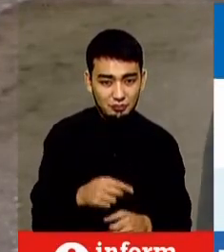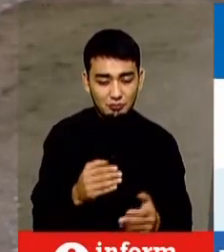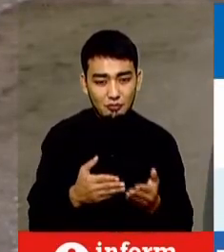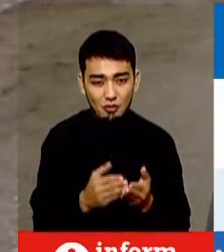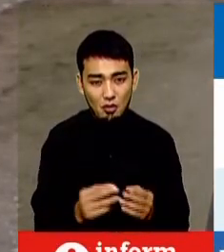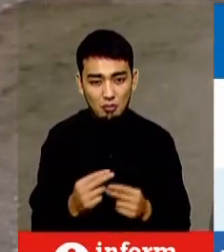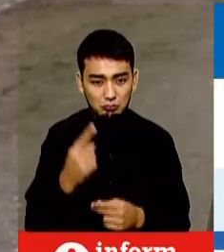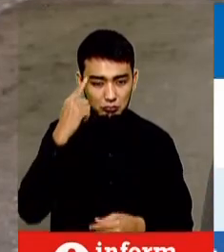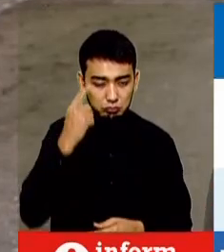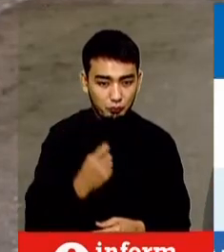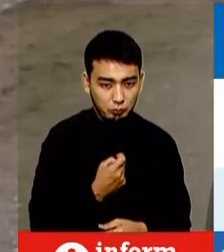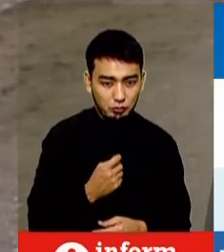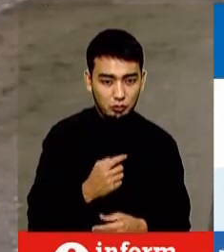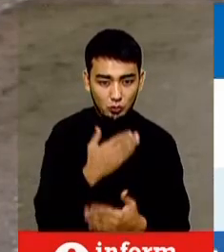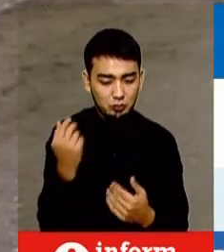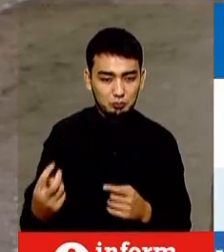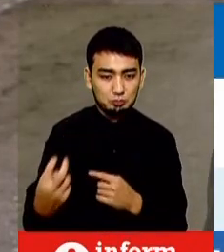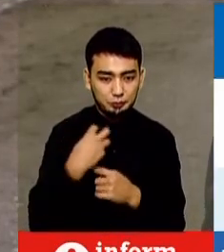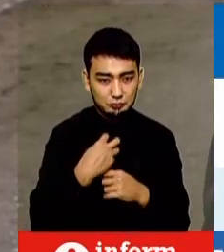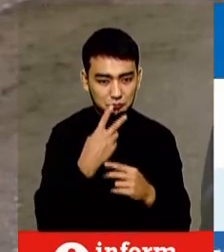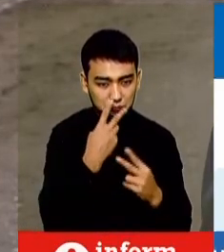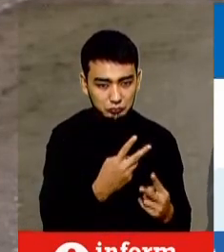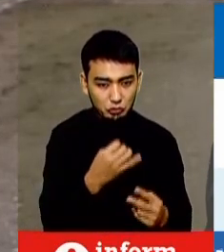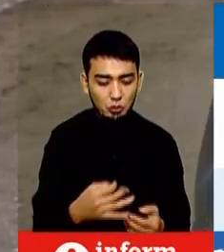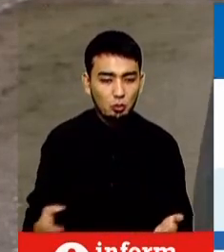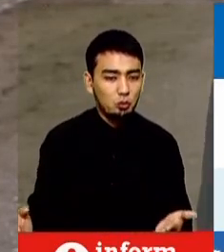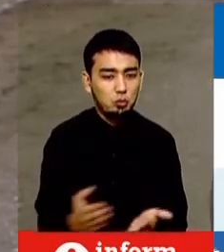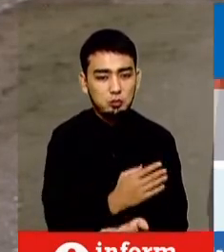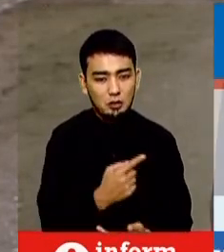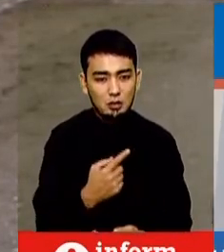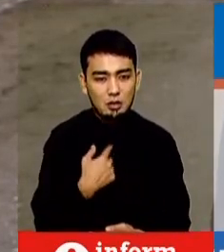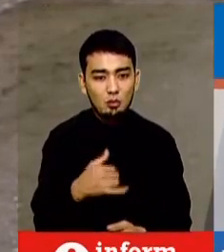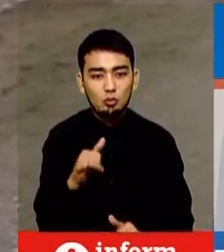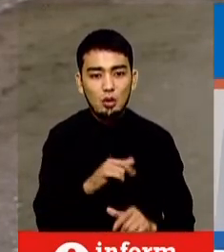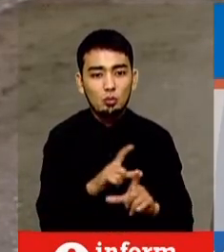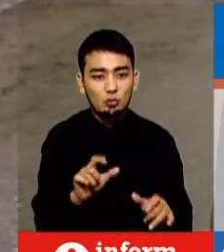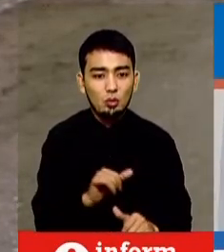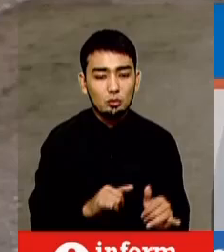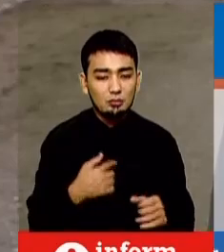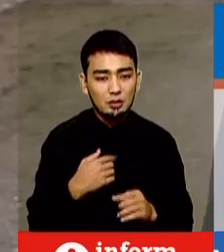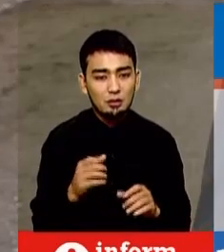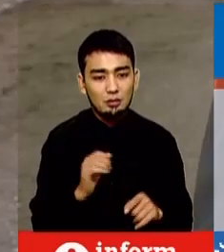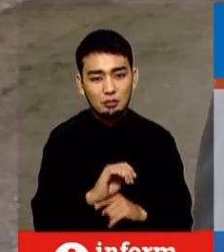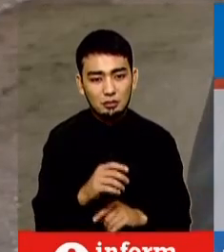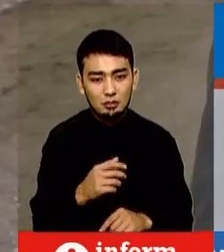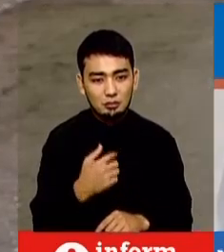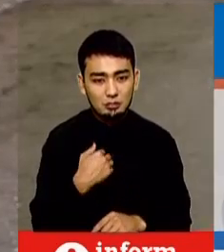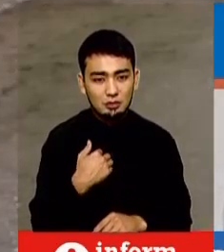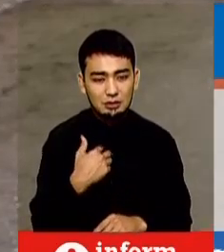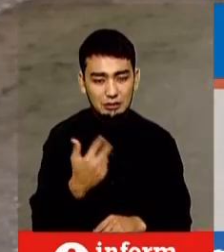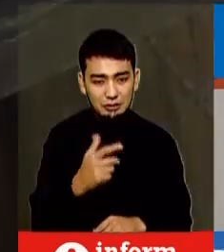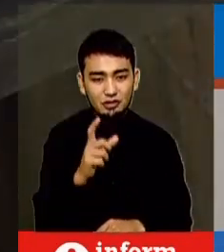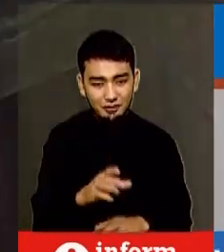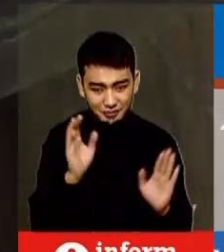не глядя, приехали, посмотрели бы, все прошло, не глядя, убрать. А куда людей мне девать? Хоть 300 человек, ну куда-то их девать